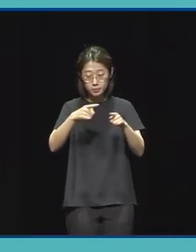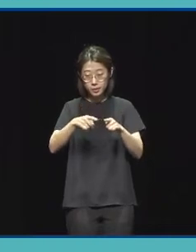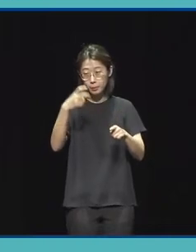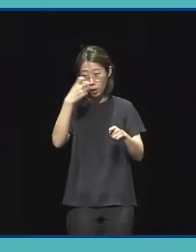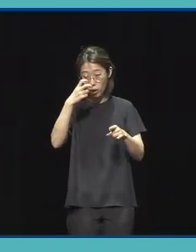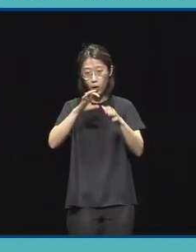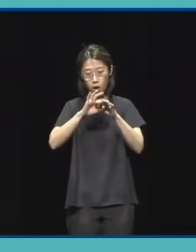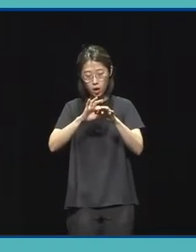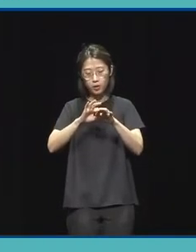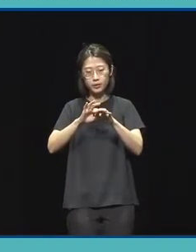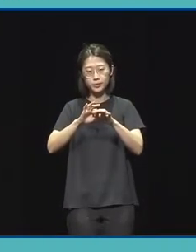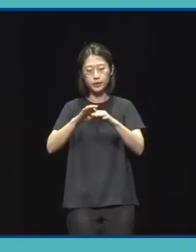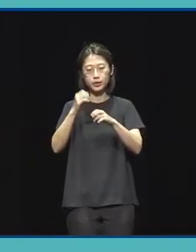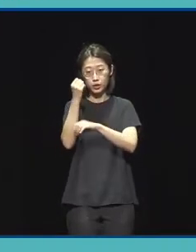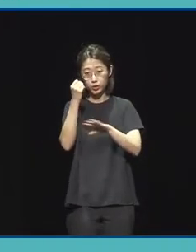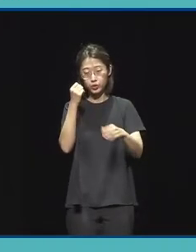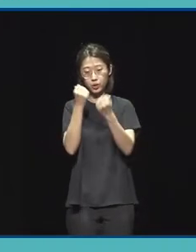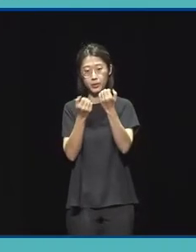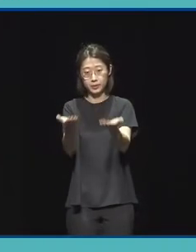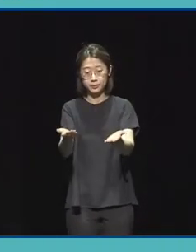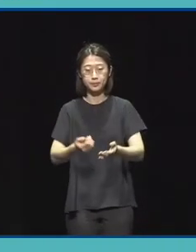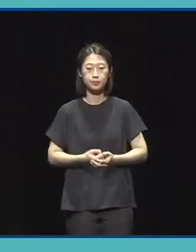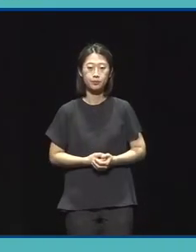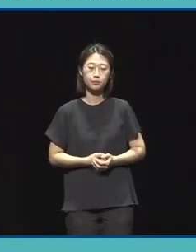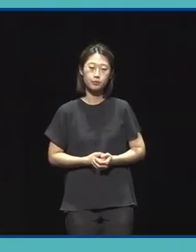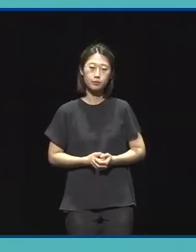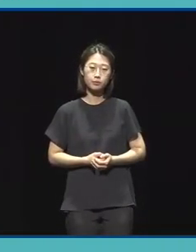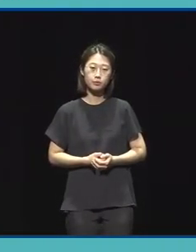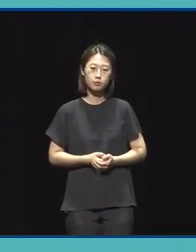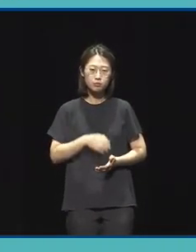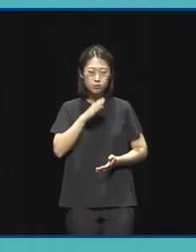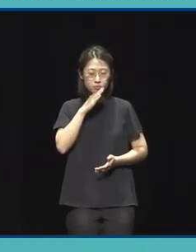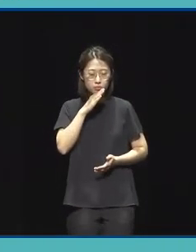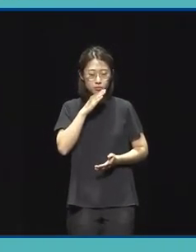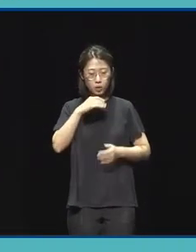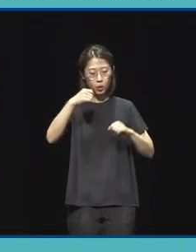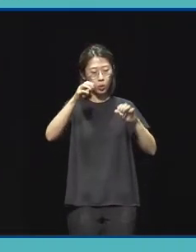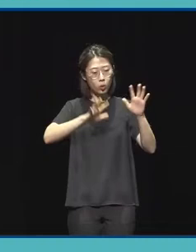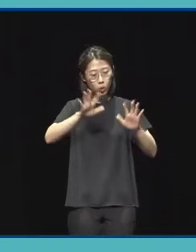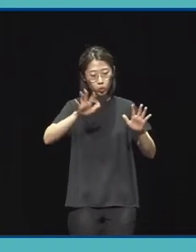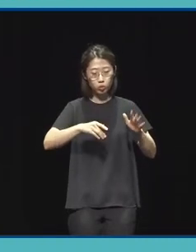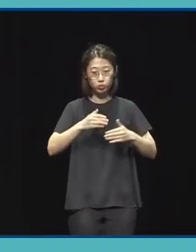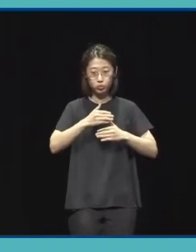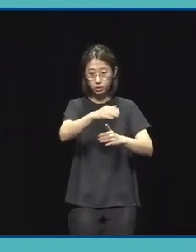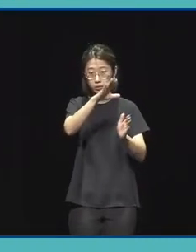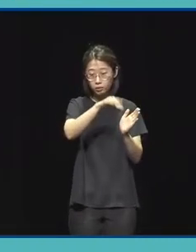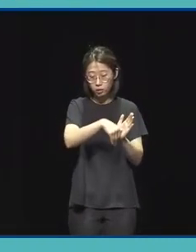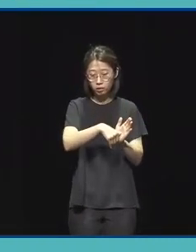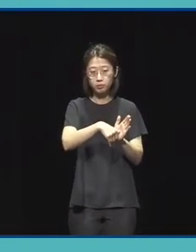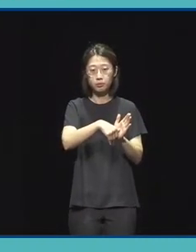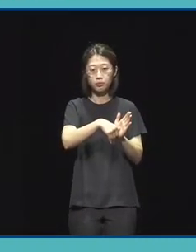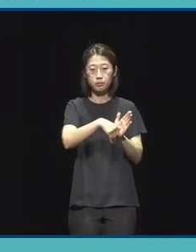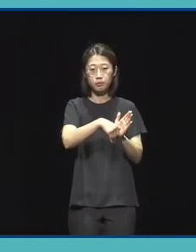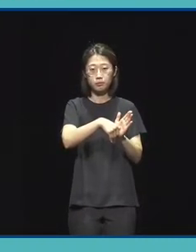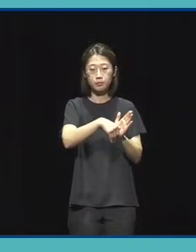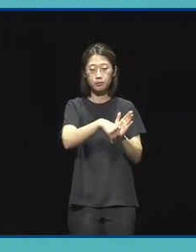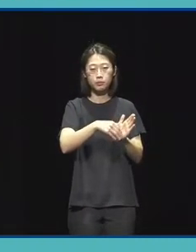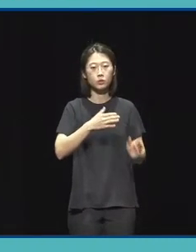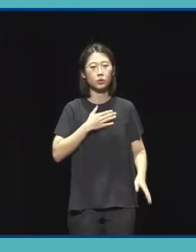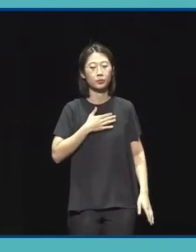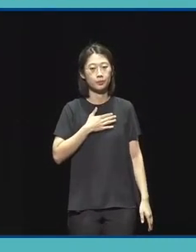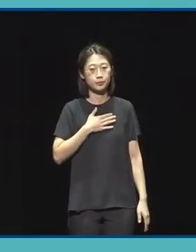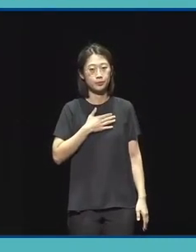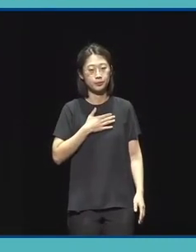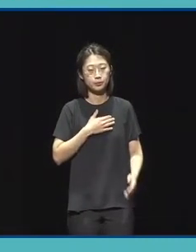드리도록 하겠습니다네 그리고 본 공연 추진 시 반드시 본 사업도 역시 저희가